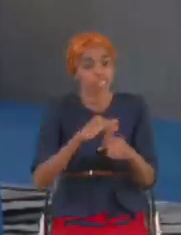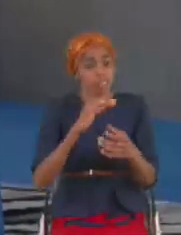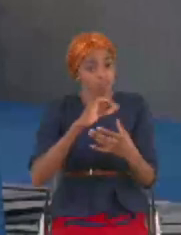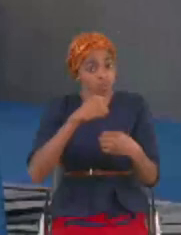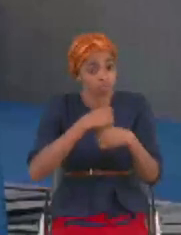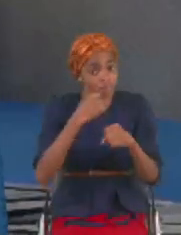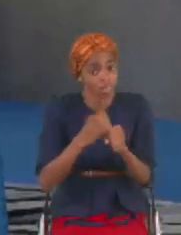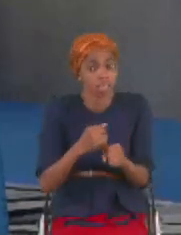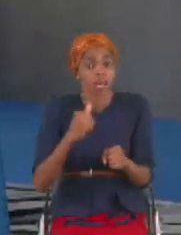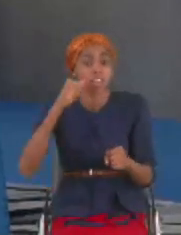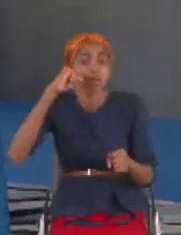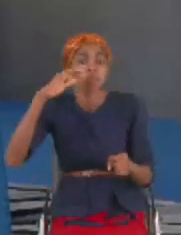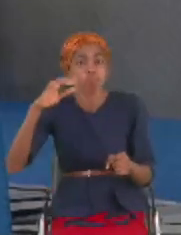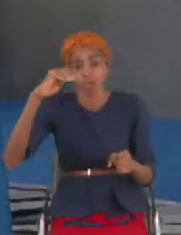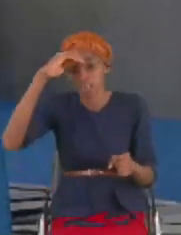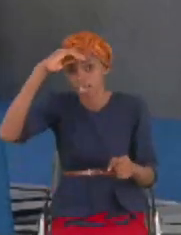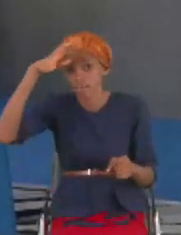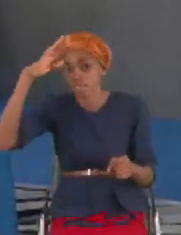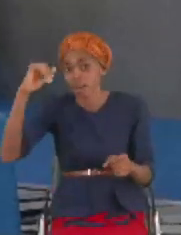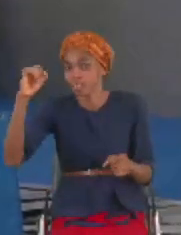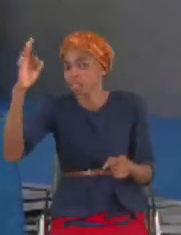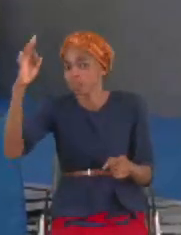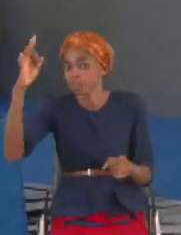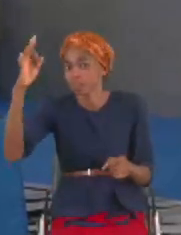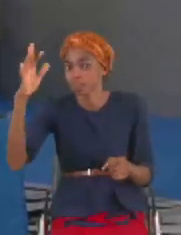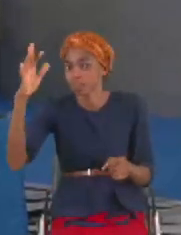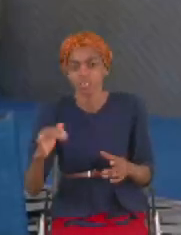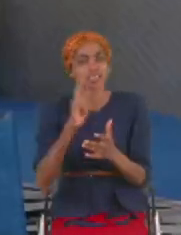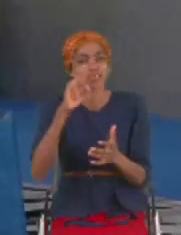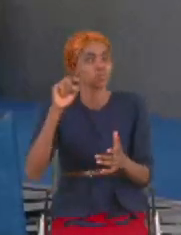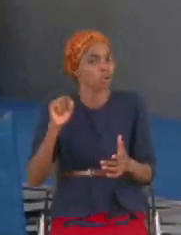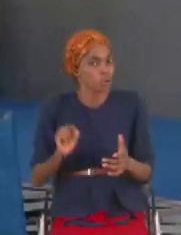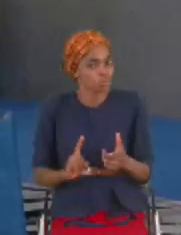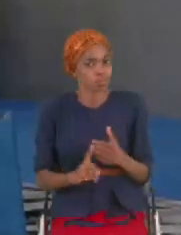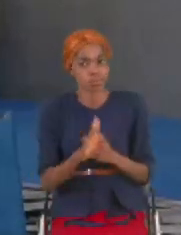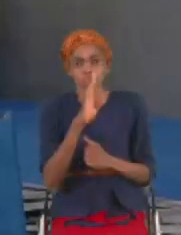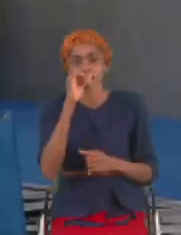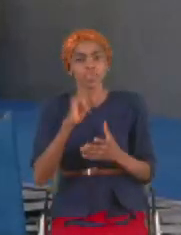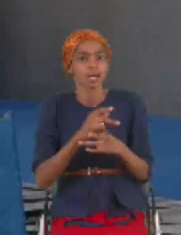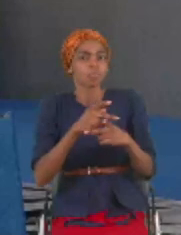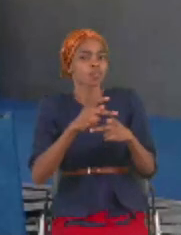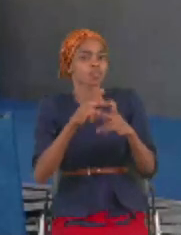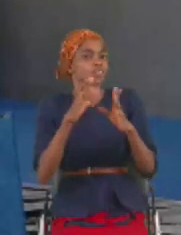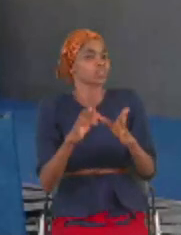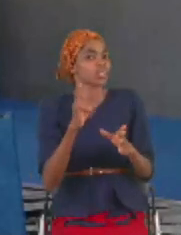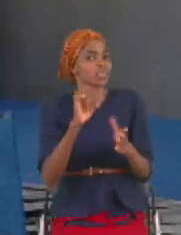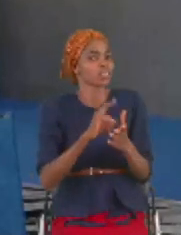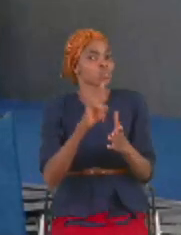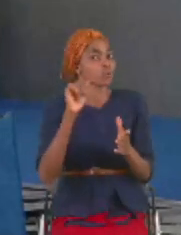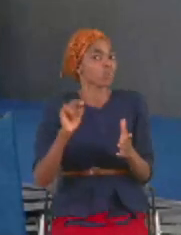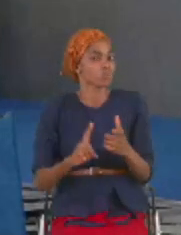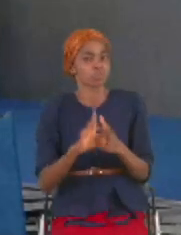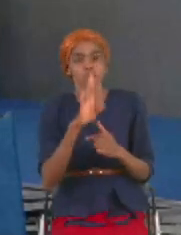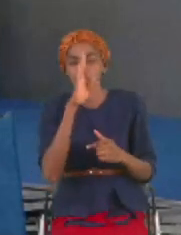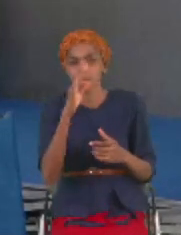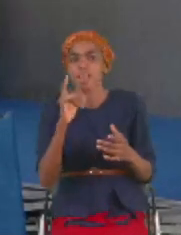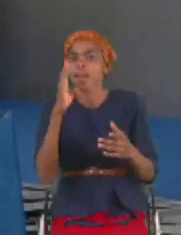l'homme la femme le ministre quand tu dois être le professionnel quand tu dois devenir